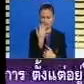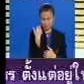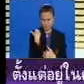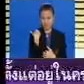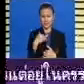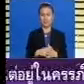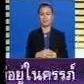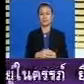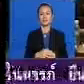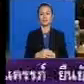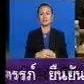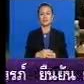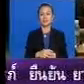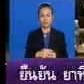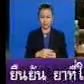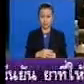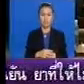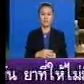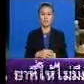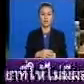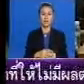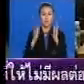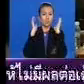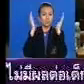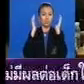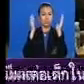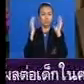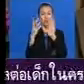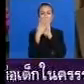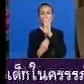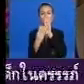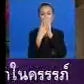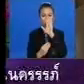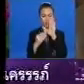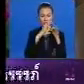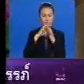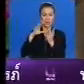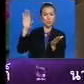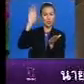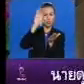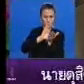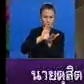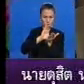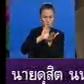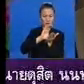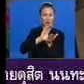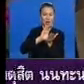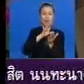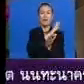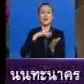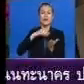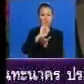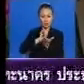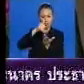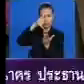เศรษฐกิจได้ครับในเวทีสัมมนาแนวโน้มและทิศทางการลงทุนกับการฟื้นตัวของเศรษฐกิจไทยนายบัณฑิต